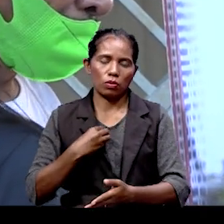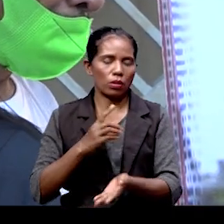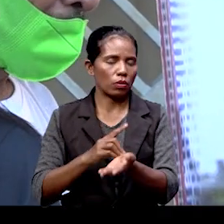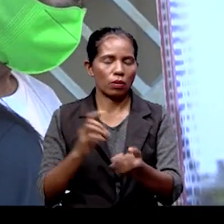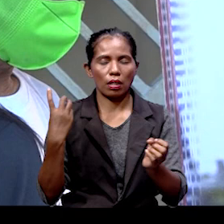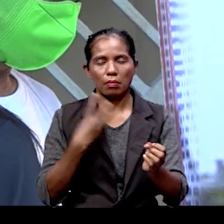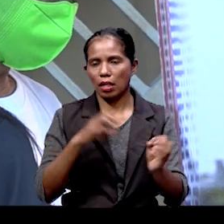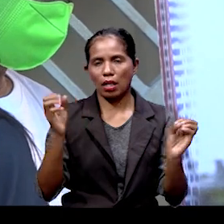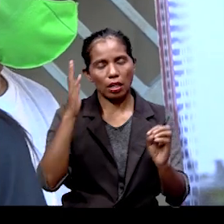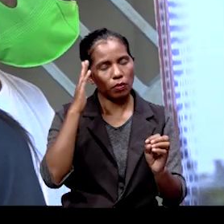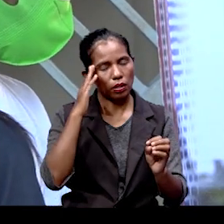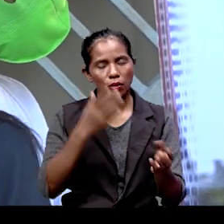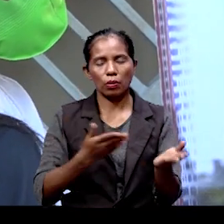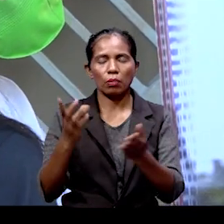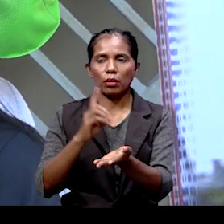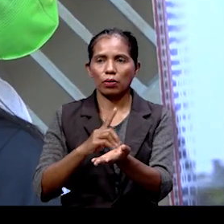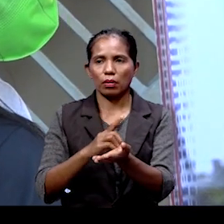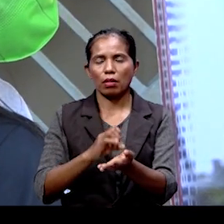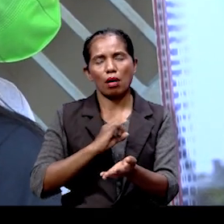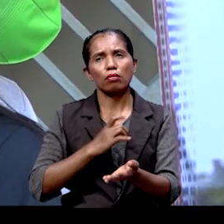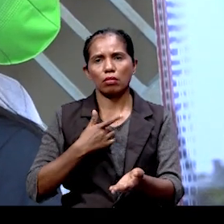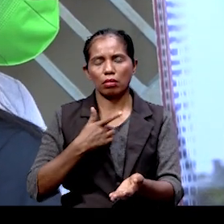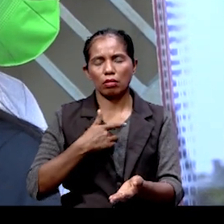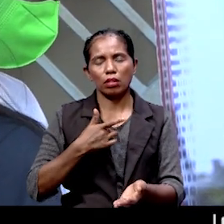ya hanoi tahu dia konsultanya depus nyenai mus dia kela